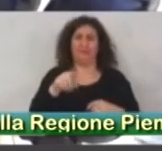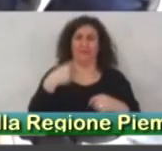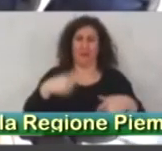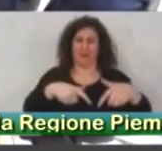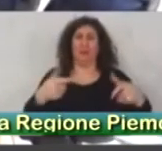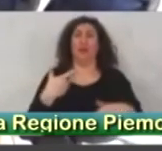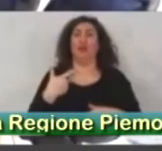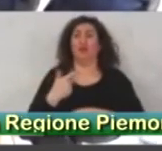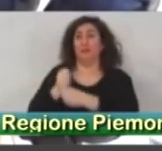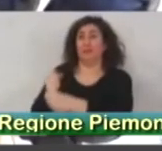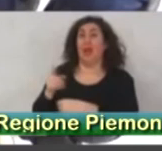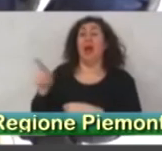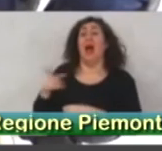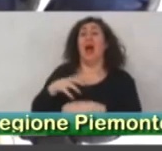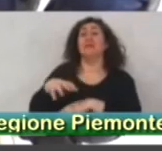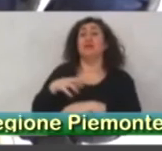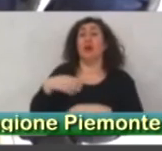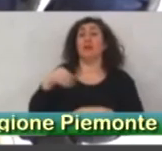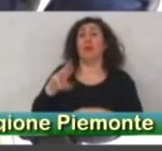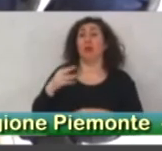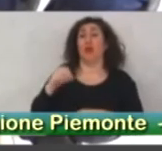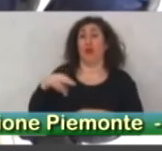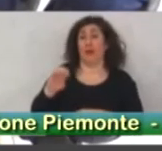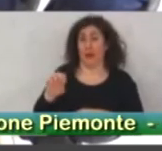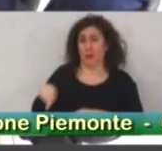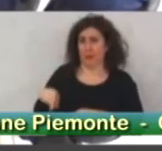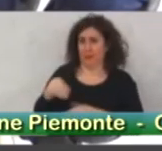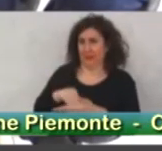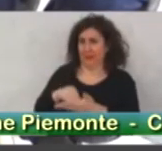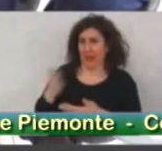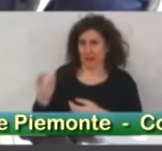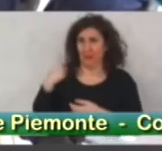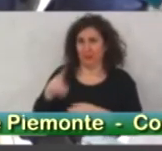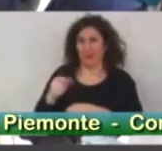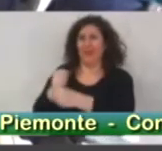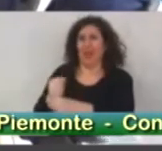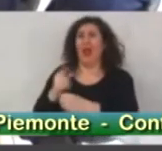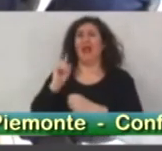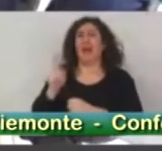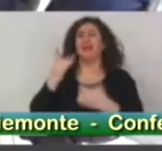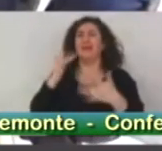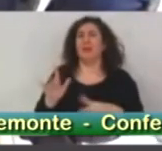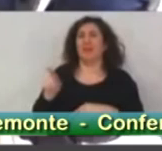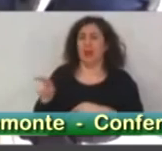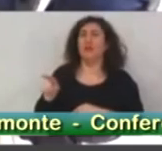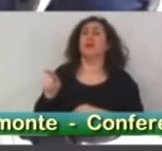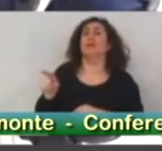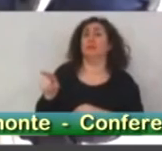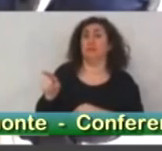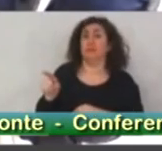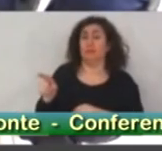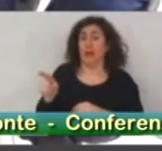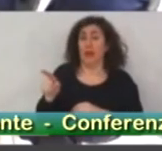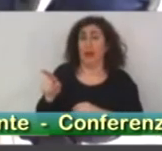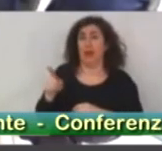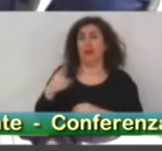delega alla delegificazione. Nell'articolato che lunedì approva la Giunta c'è una norma specifica che modifica la legge